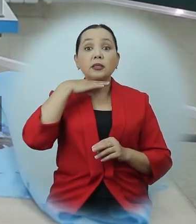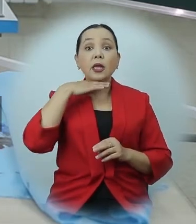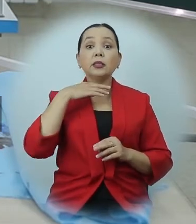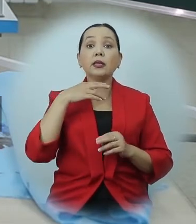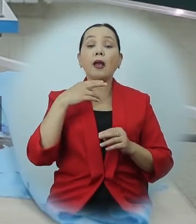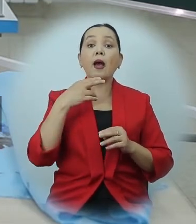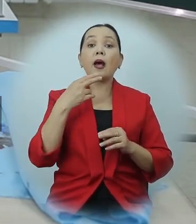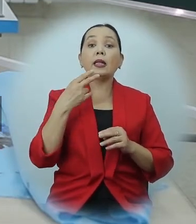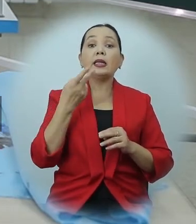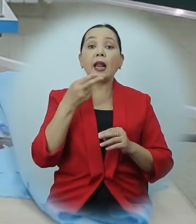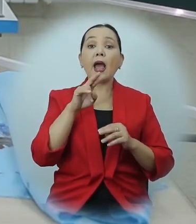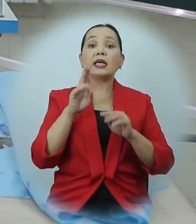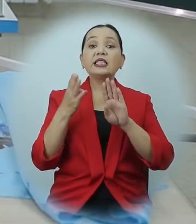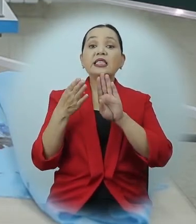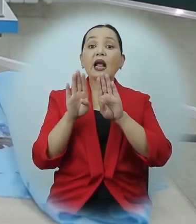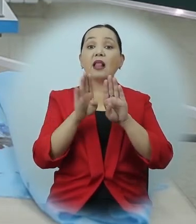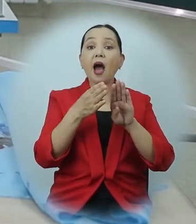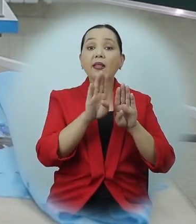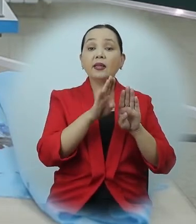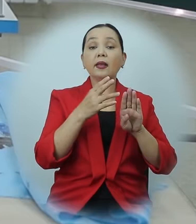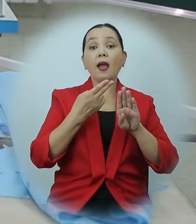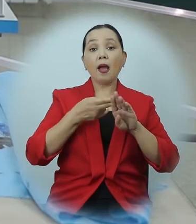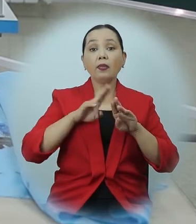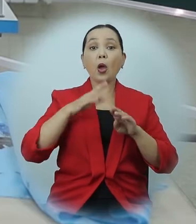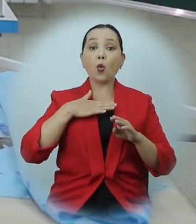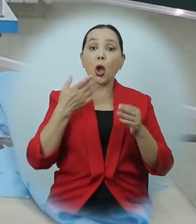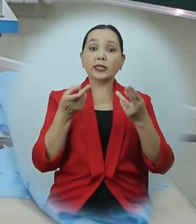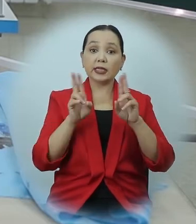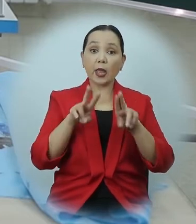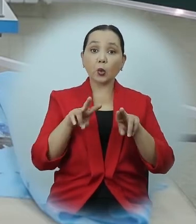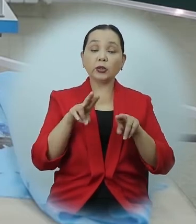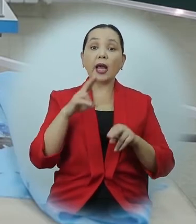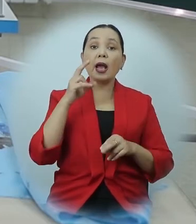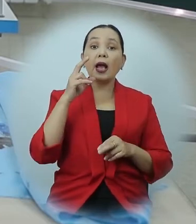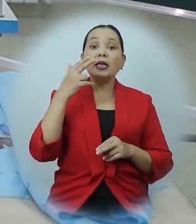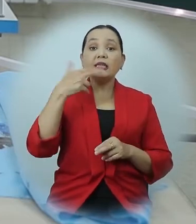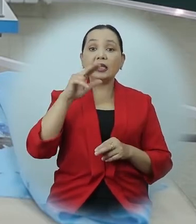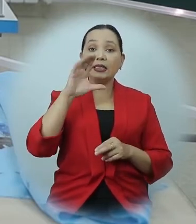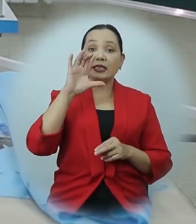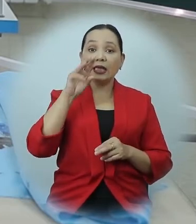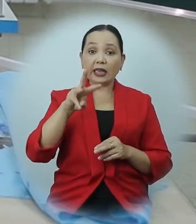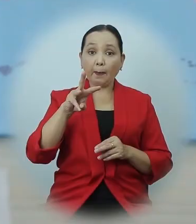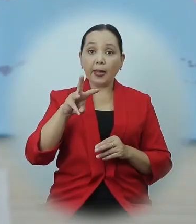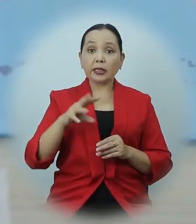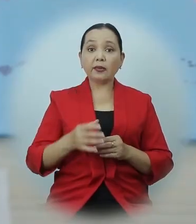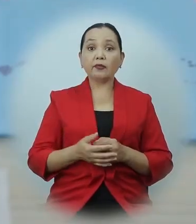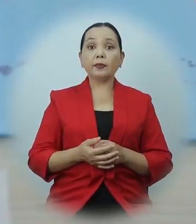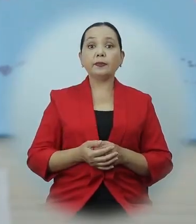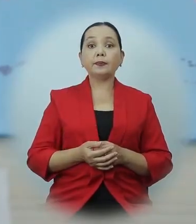на закладывание складок. В данном случае у нас остается 30 сантиметров.